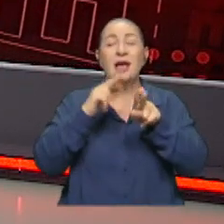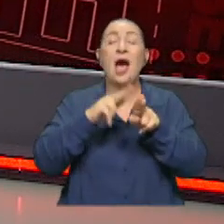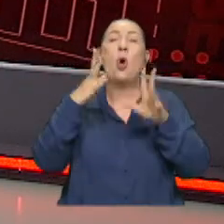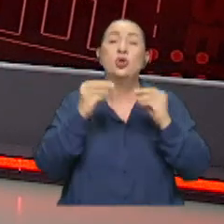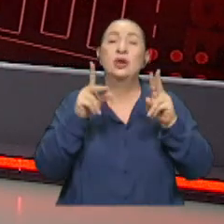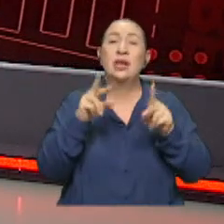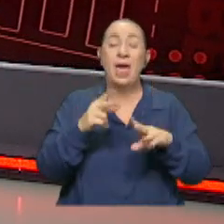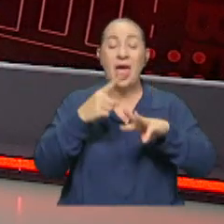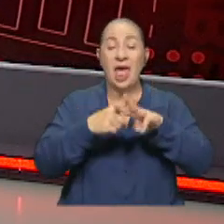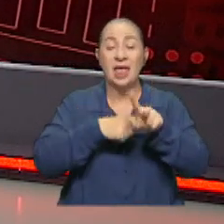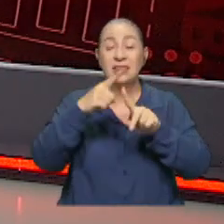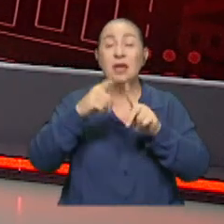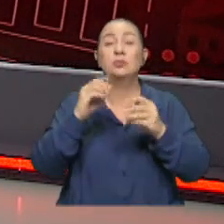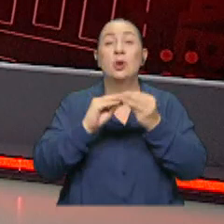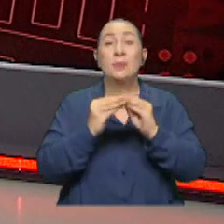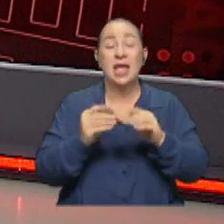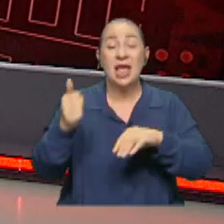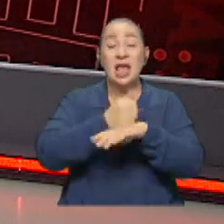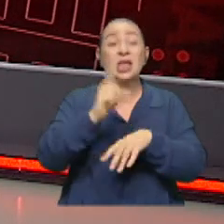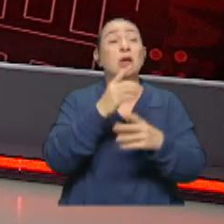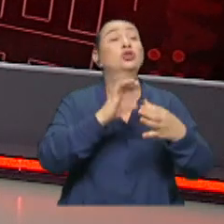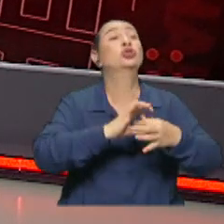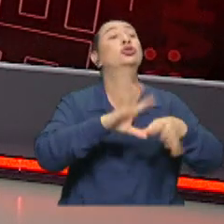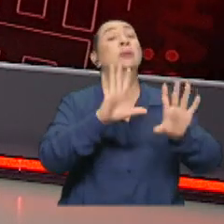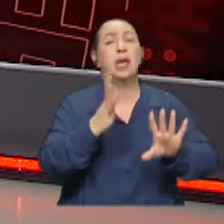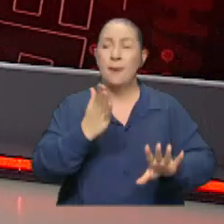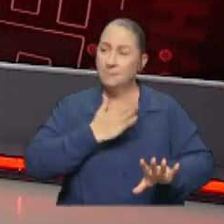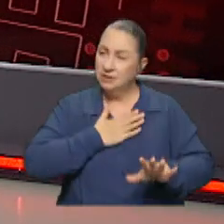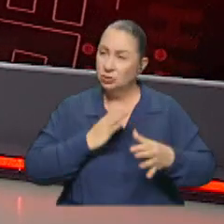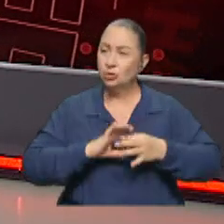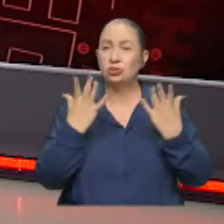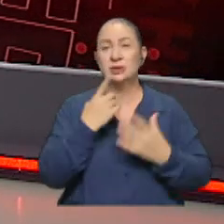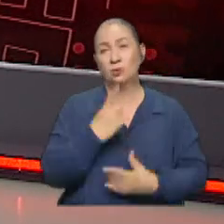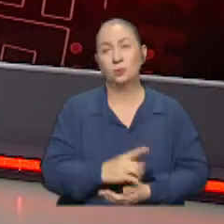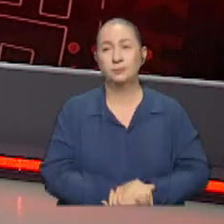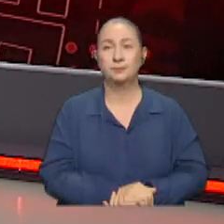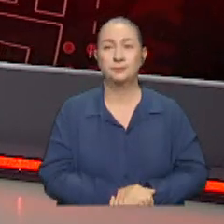olduğu gibi EYT sorununun iktidar çözmezse biz çözeceğiz diyor.